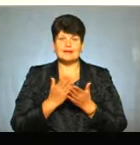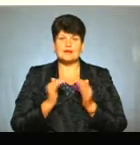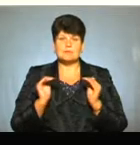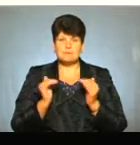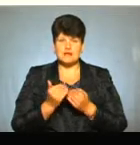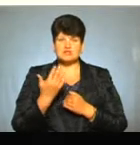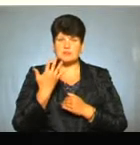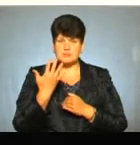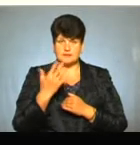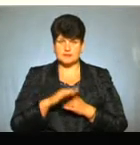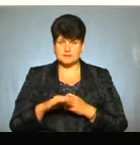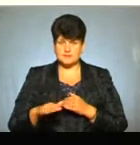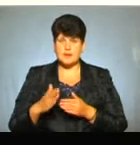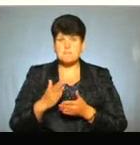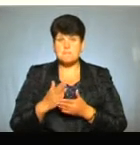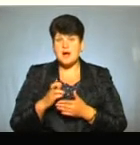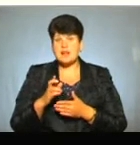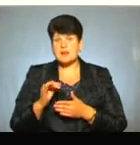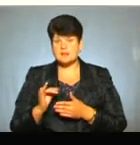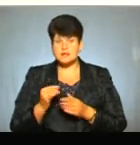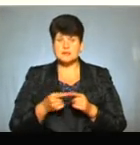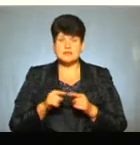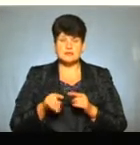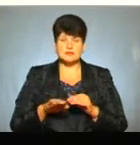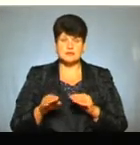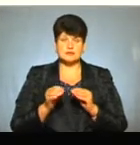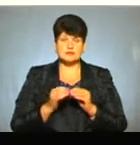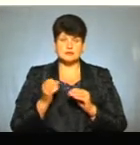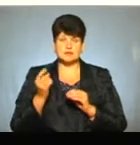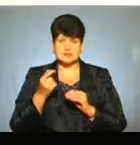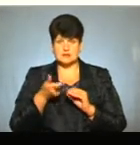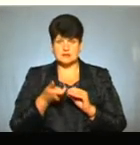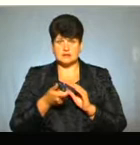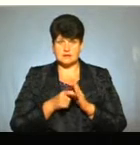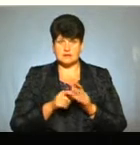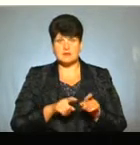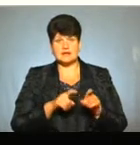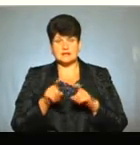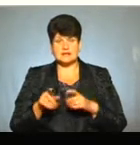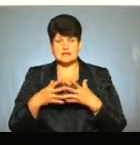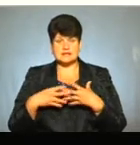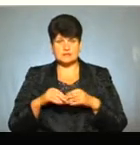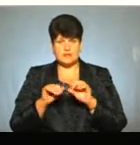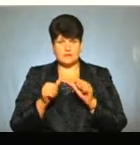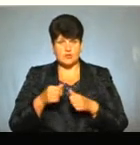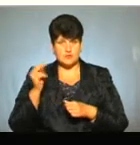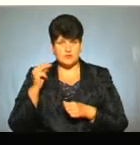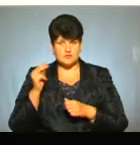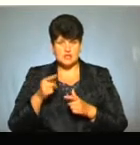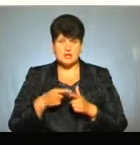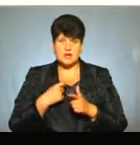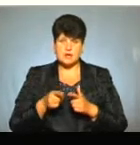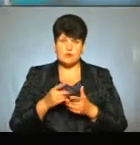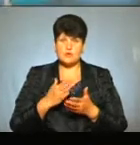учнів, мали би такі учні 10-11 класів перейти на сімейну форму навчання,